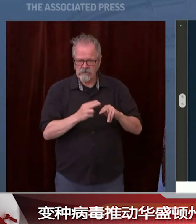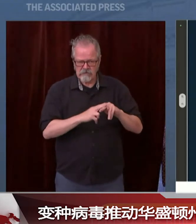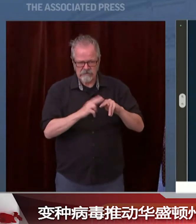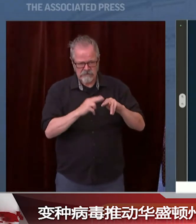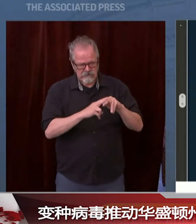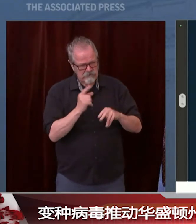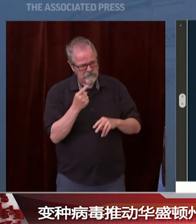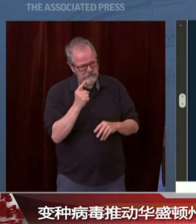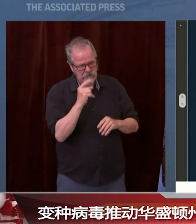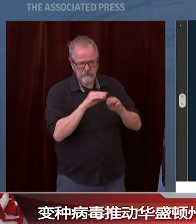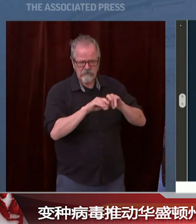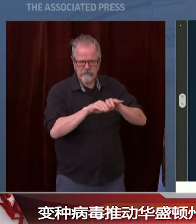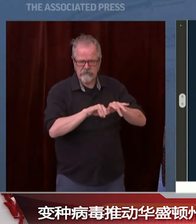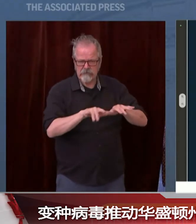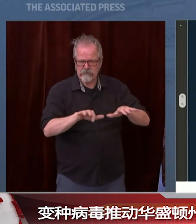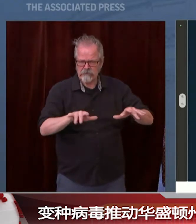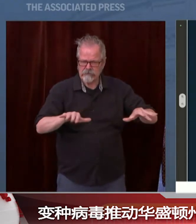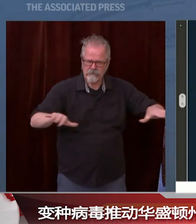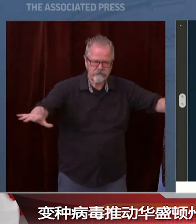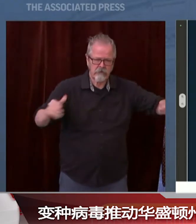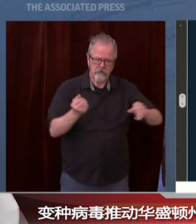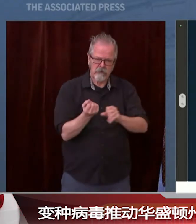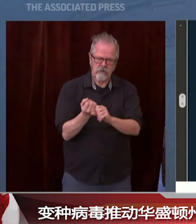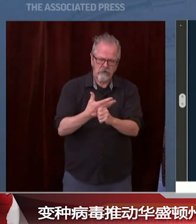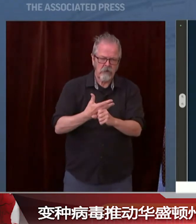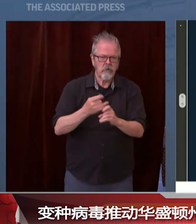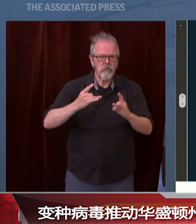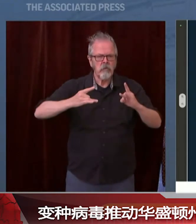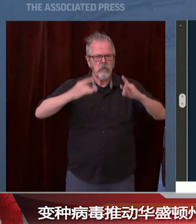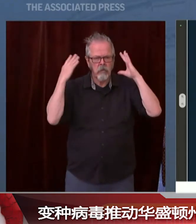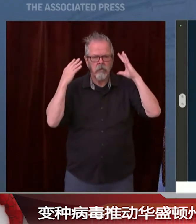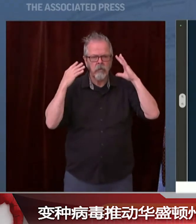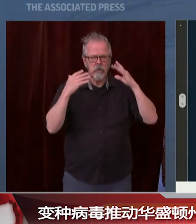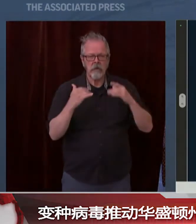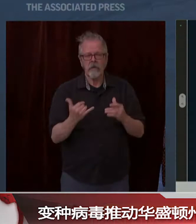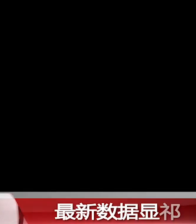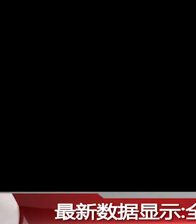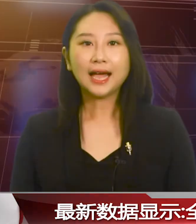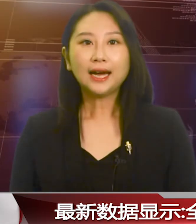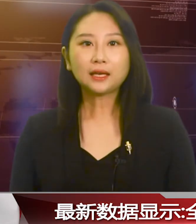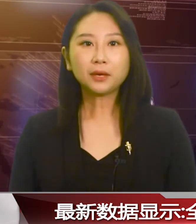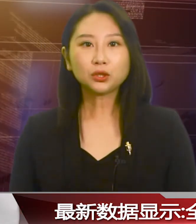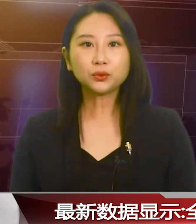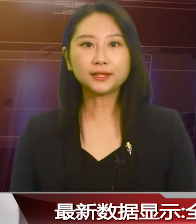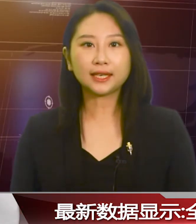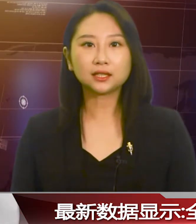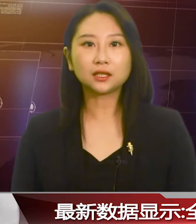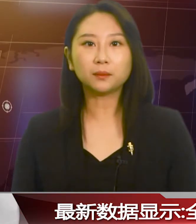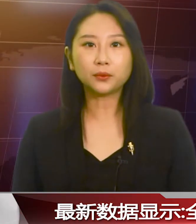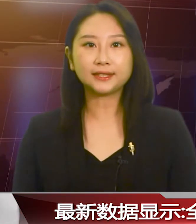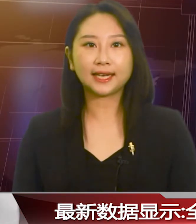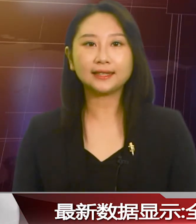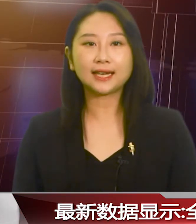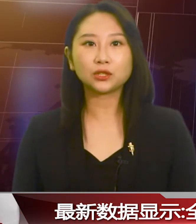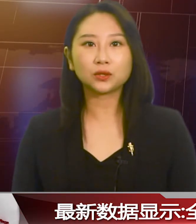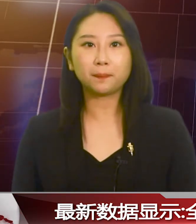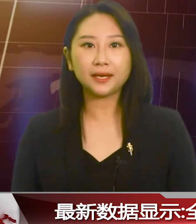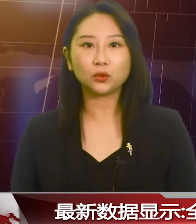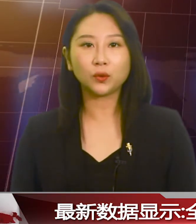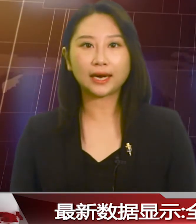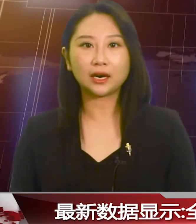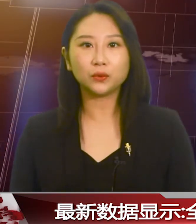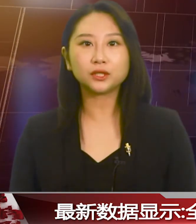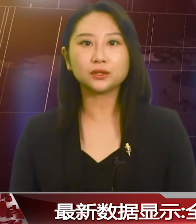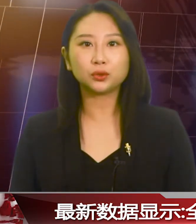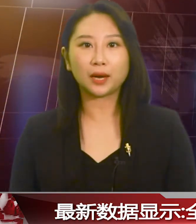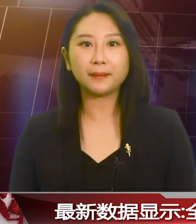导致俄勒冈州的新冠感染病例和住院治疗的人数不断增加。 联邦数据显示，目前加州的病